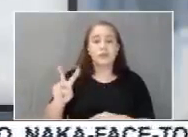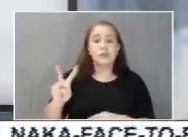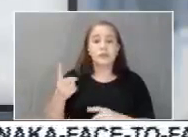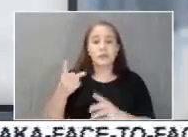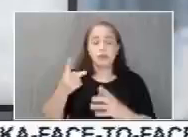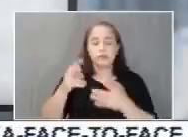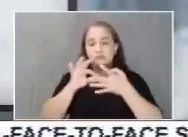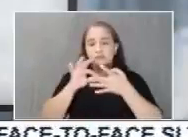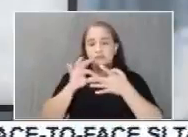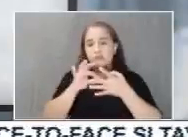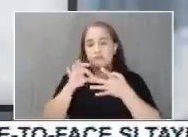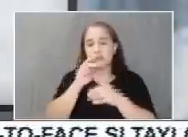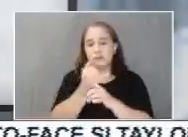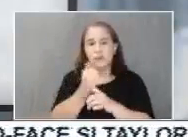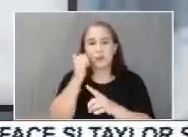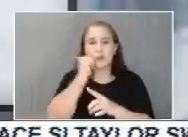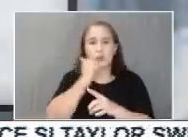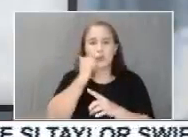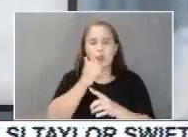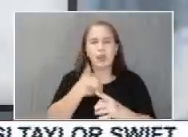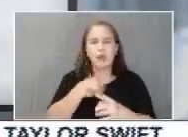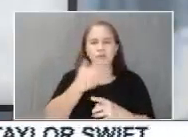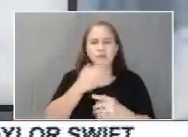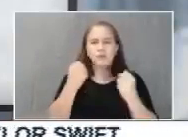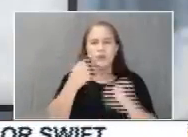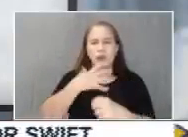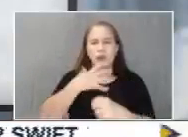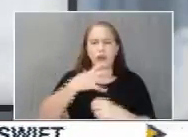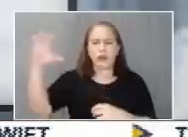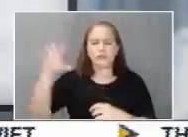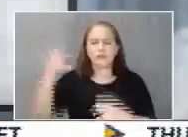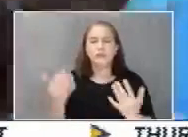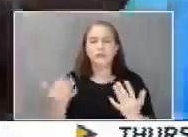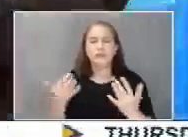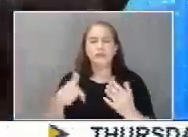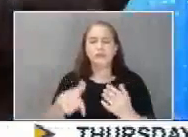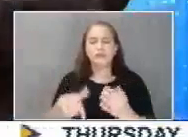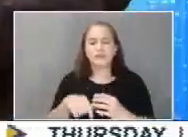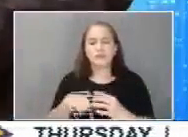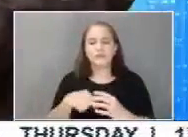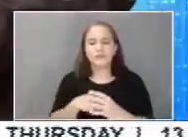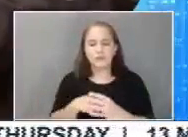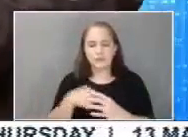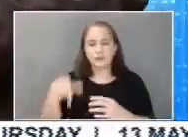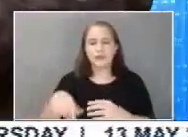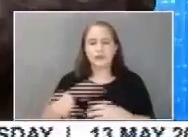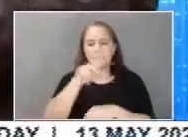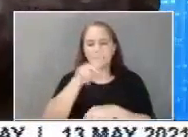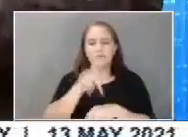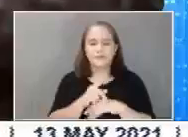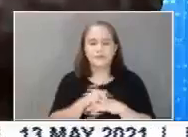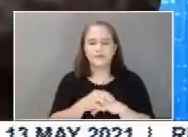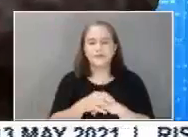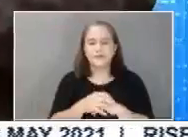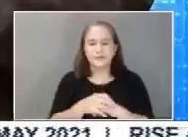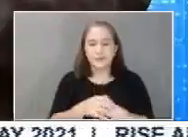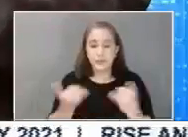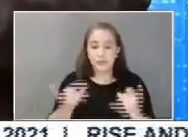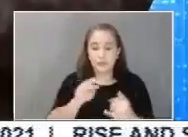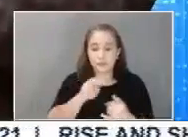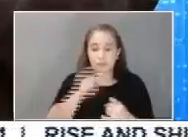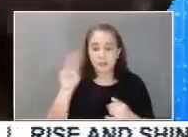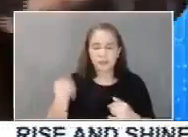rin. Magbaon ng payong pananggalang sa mga biglaang buhos ng ulan at sa init ng araw. At uminom palagi ng tubig para di tayo